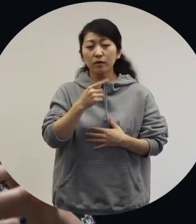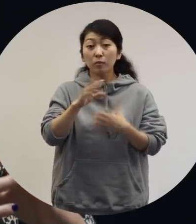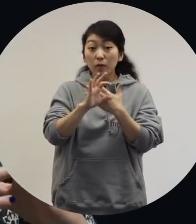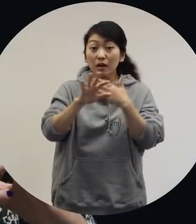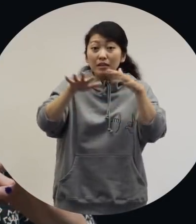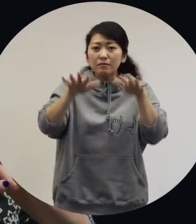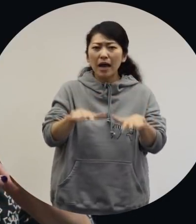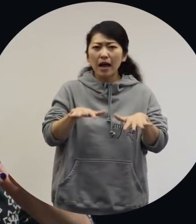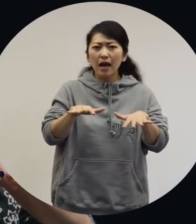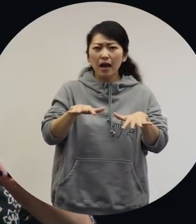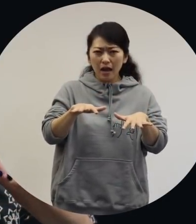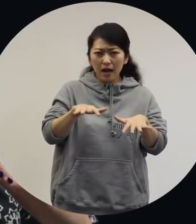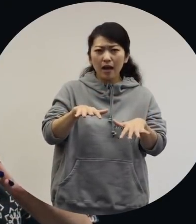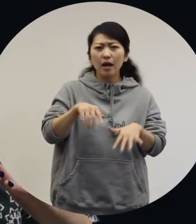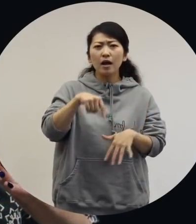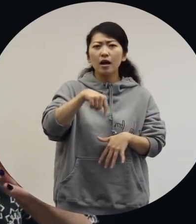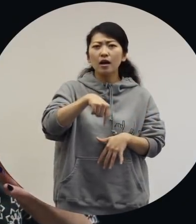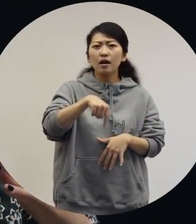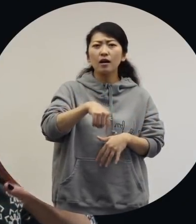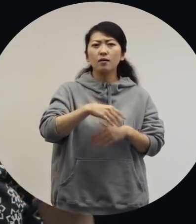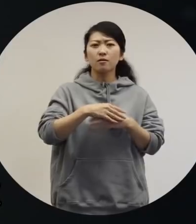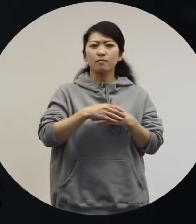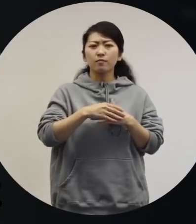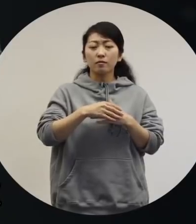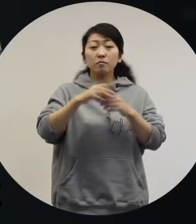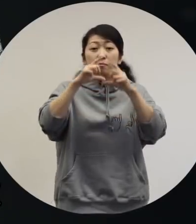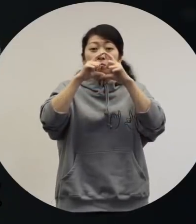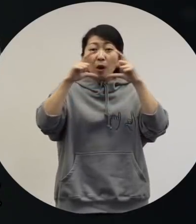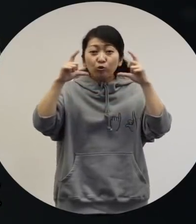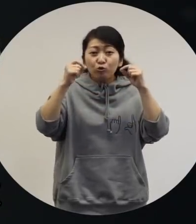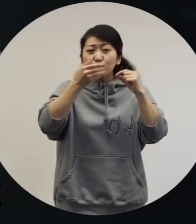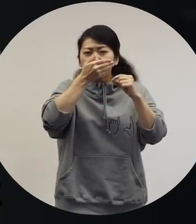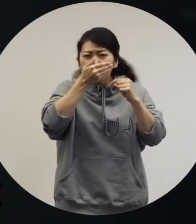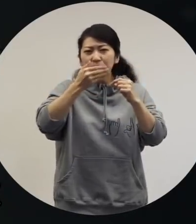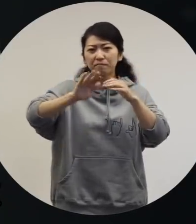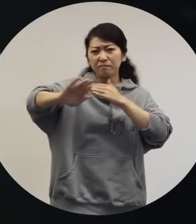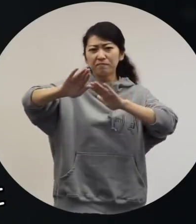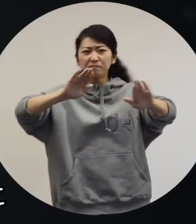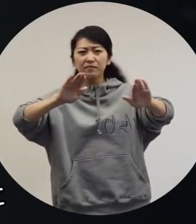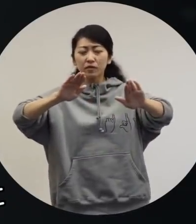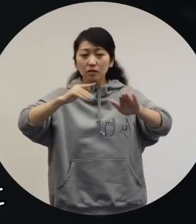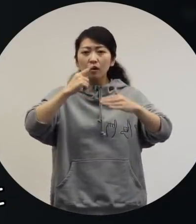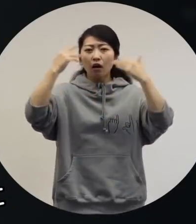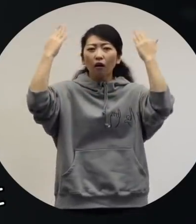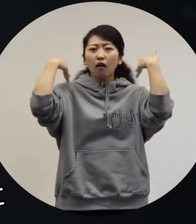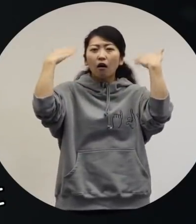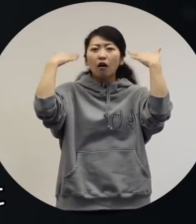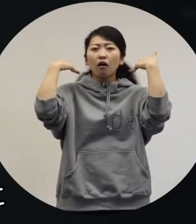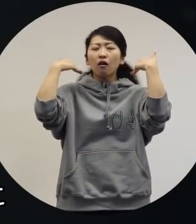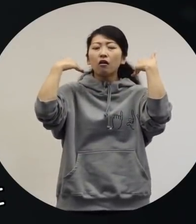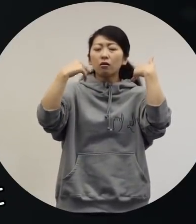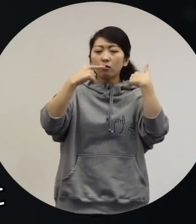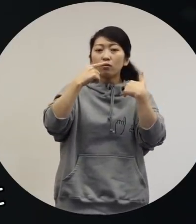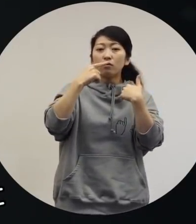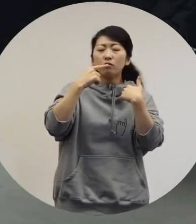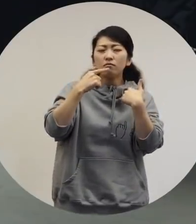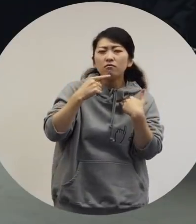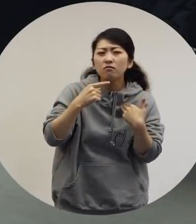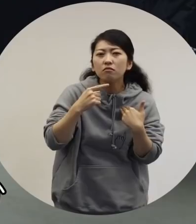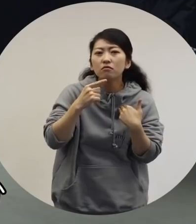今こうマスクしてソーシャルディスタンスってやった時に聞こえないことが圧倒的に多い